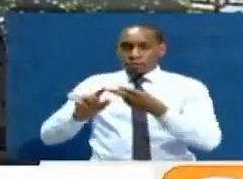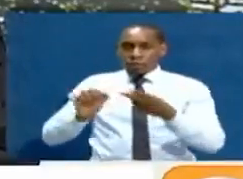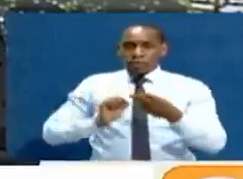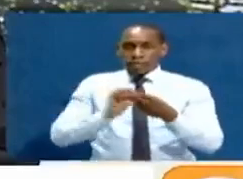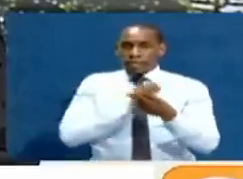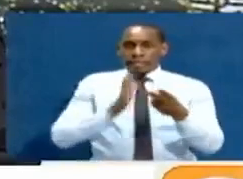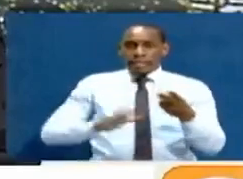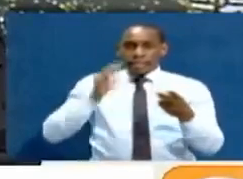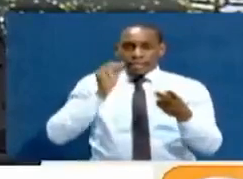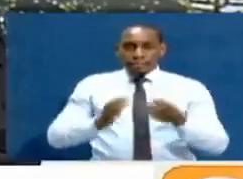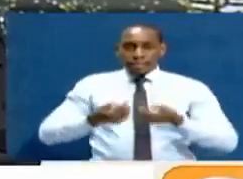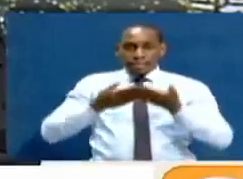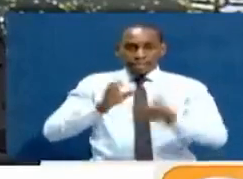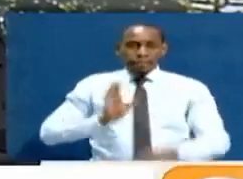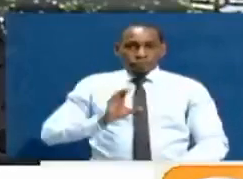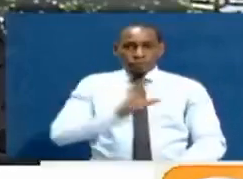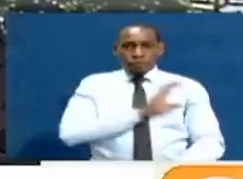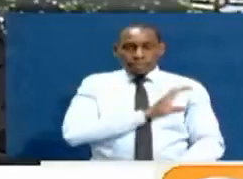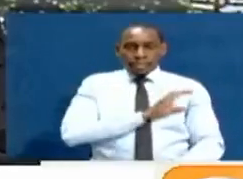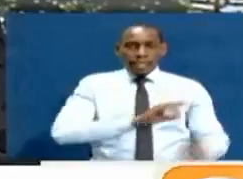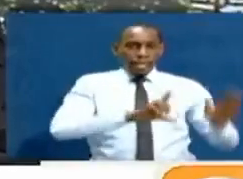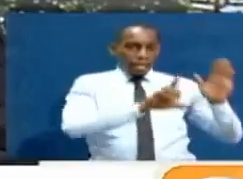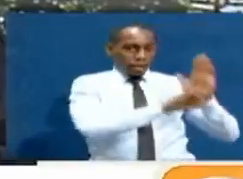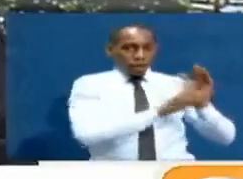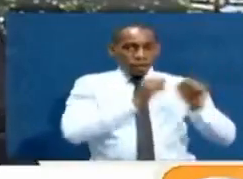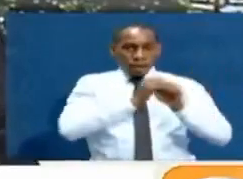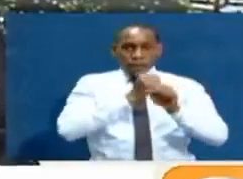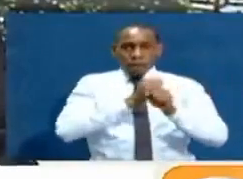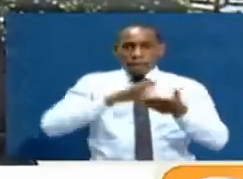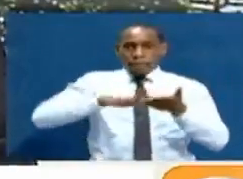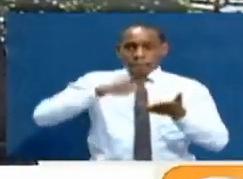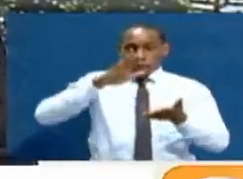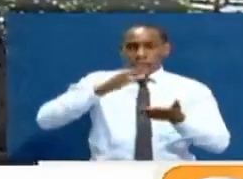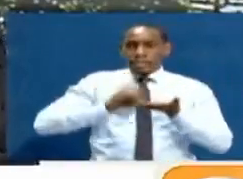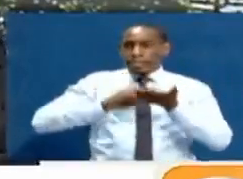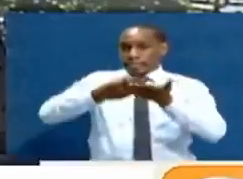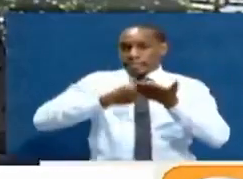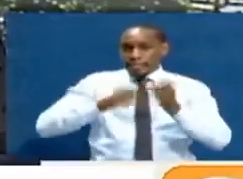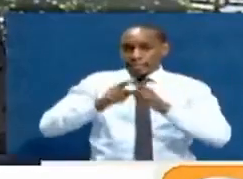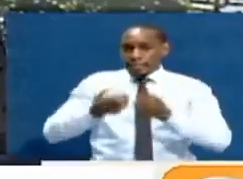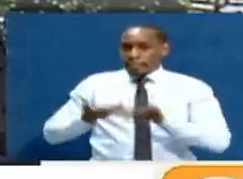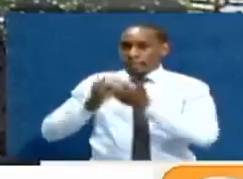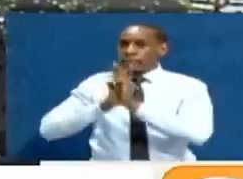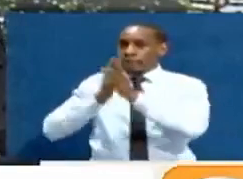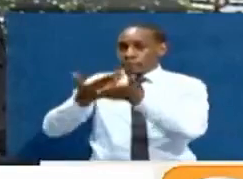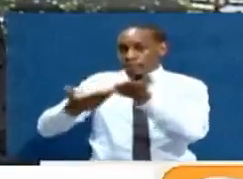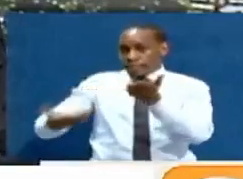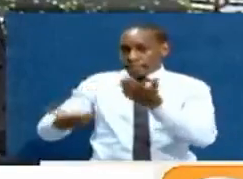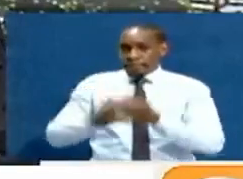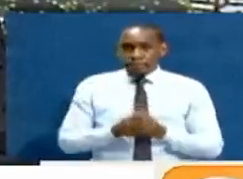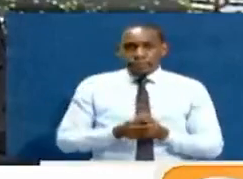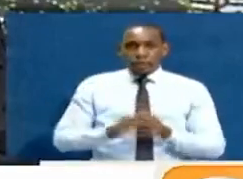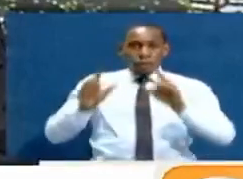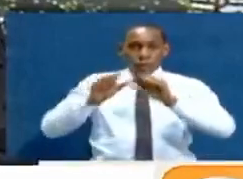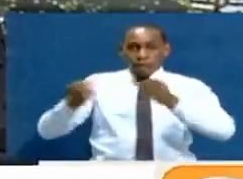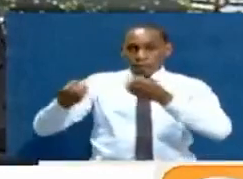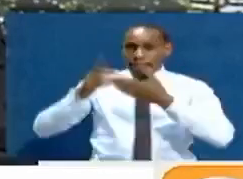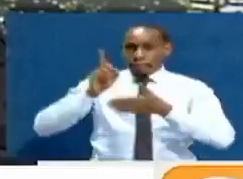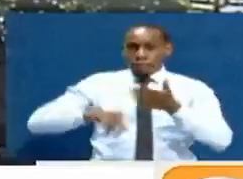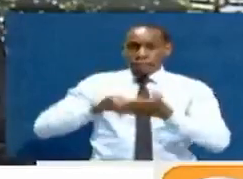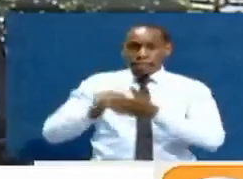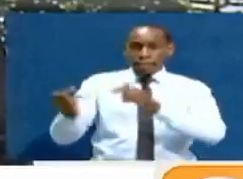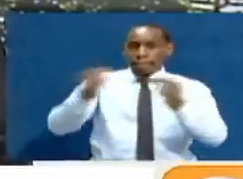seneti kuipa kamati ya pamoja ya haki na sheria muda zaidi wa kujadiliana na kuwasilisha ripoti. Duru zinaarifu kuwa kumekuwa